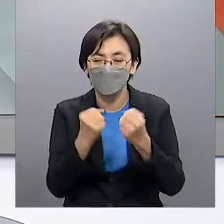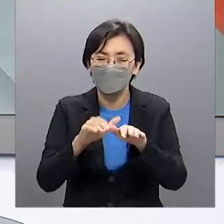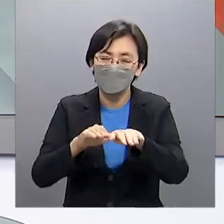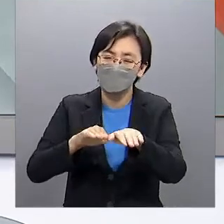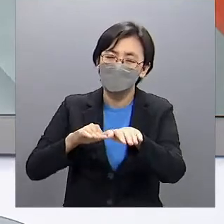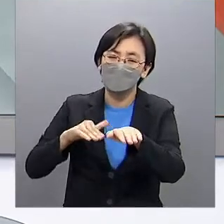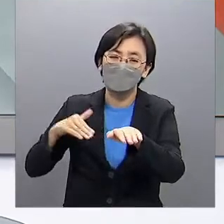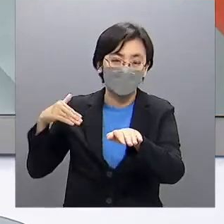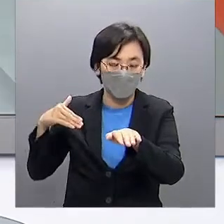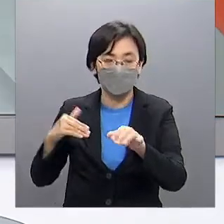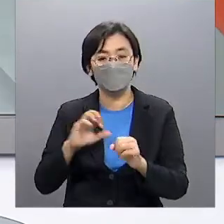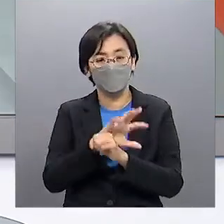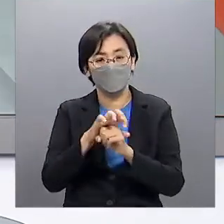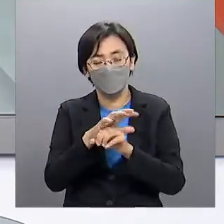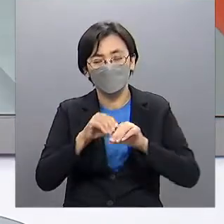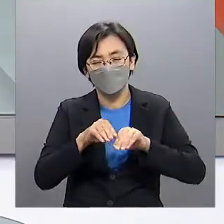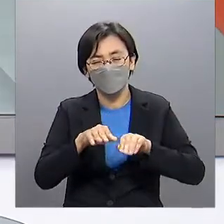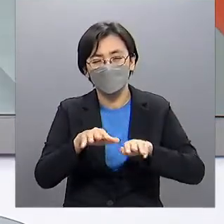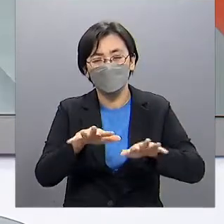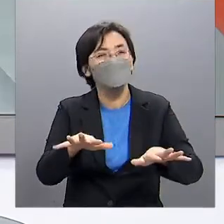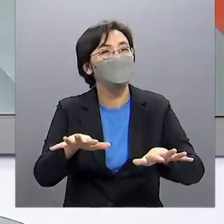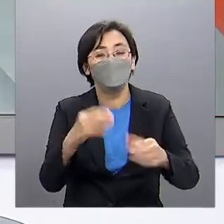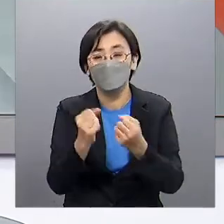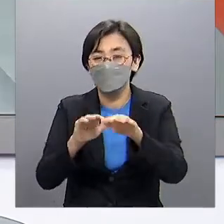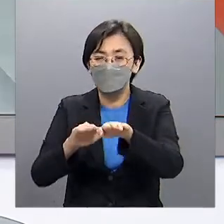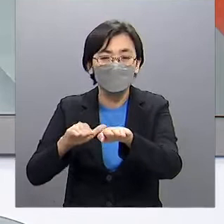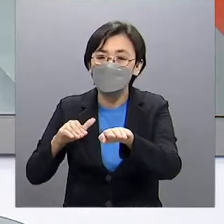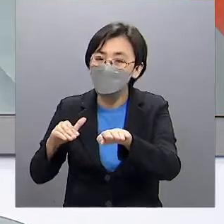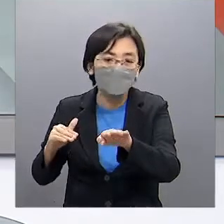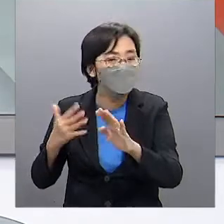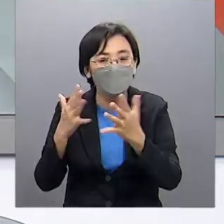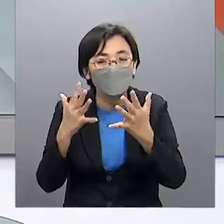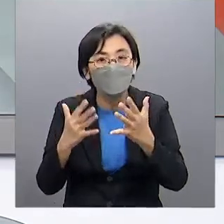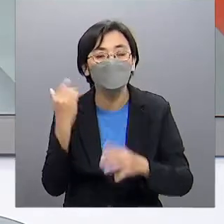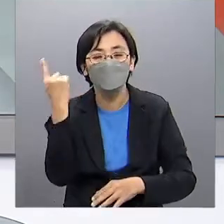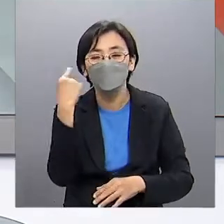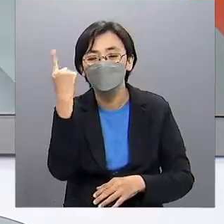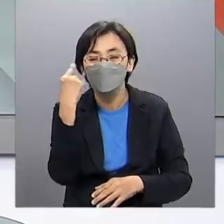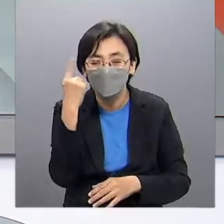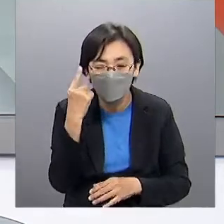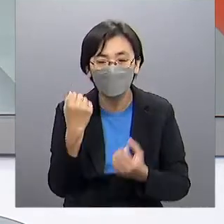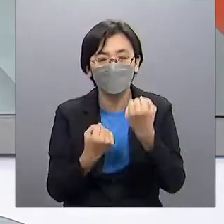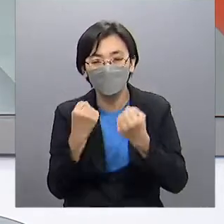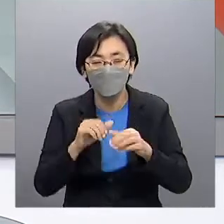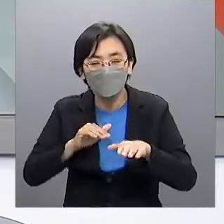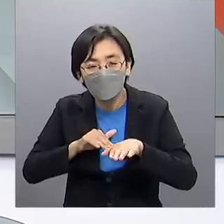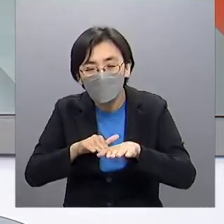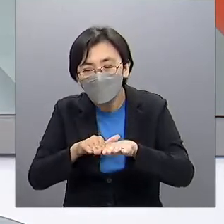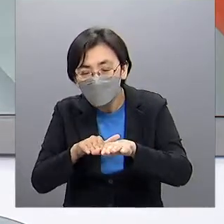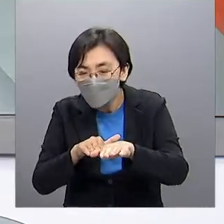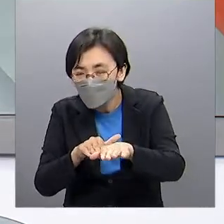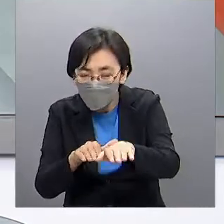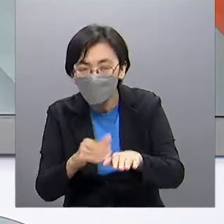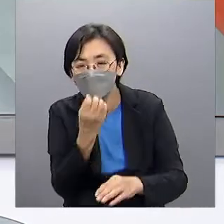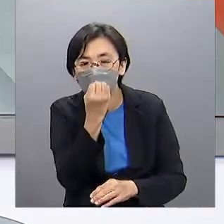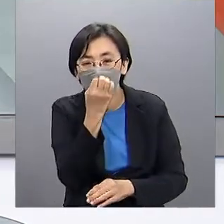ถานการณ์โควิด -19 ทำให้ภาพนี้เปลี่ยนไปครับจากภาพของนักท่องเที่ยวรถยนต์แล้วก็สวนดอกไม้ถ้าคุณผู้ชมไปวันนี้อาจได้